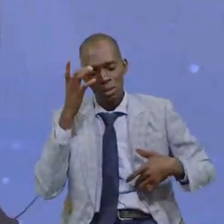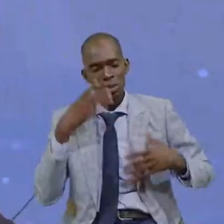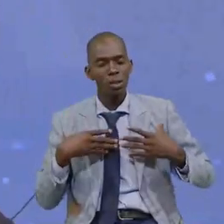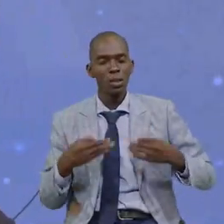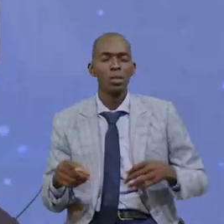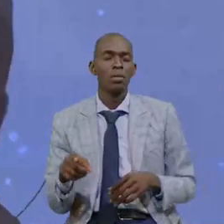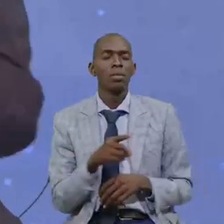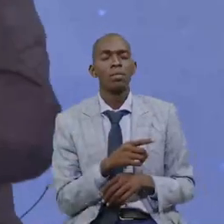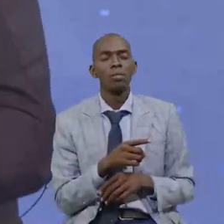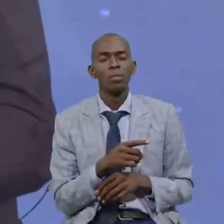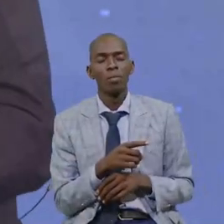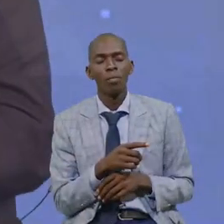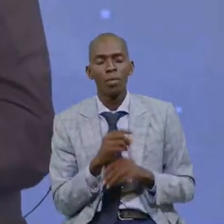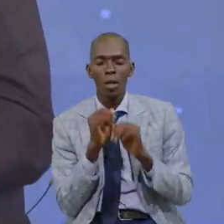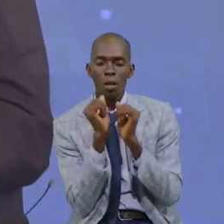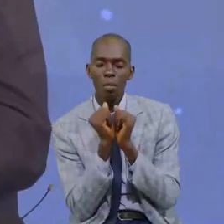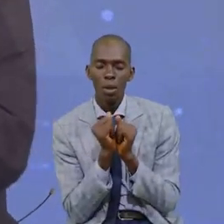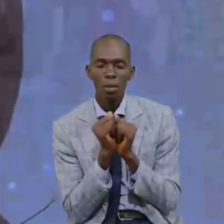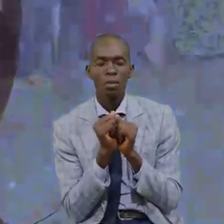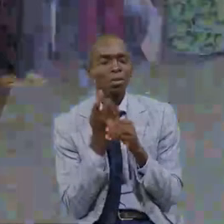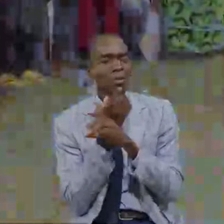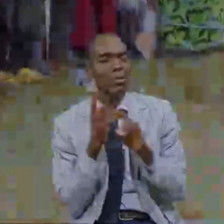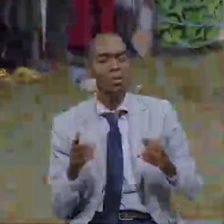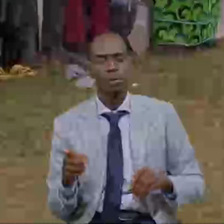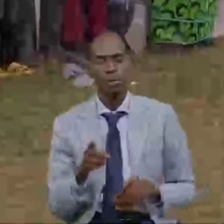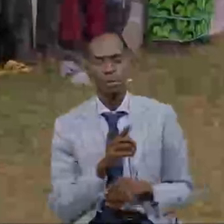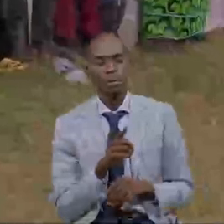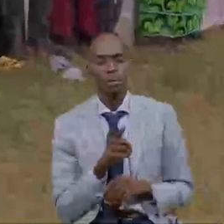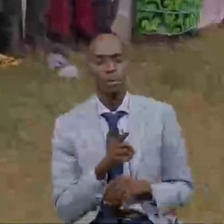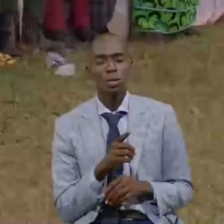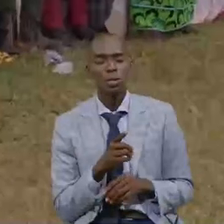malades, guéris-les, liés, délivre-les,